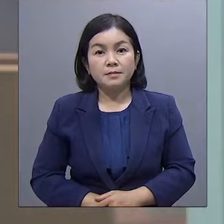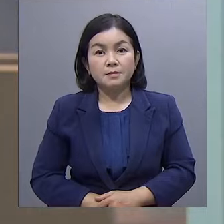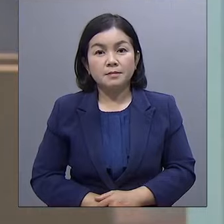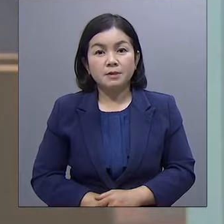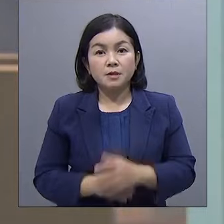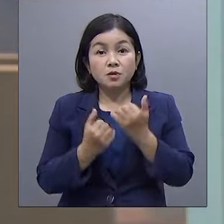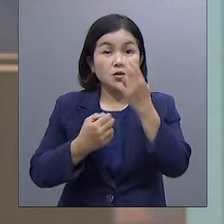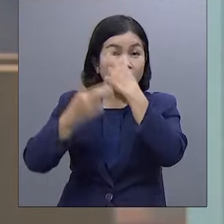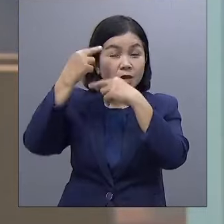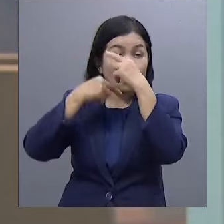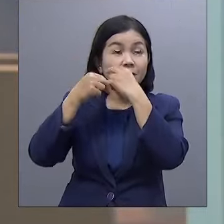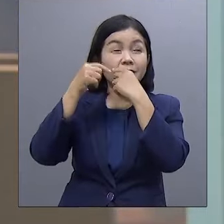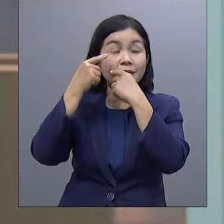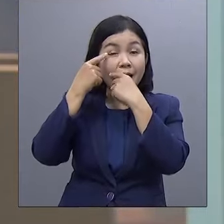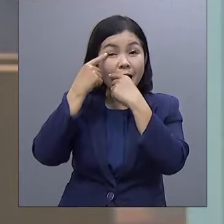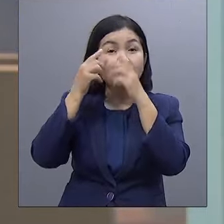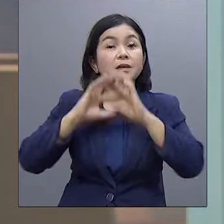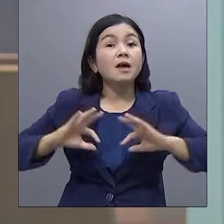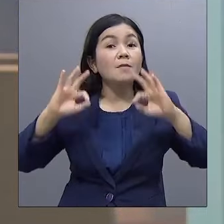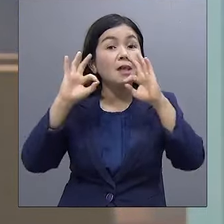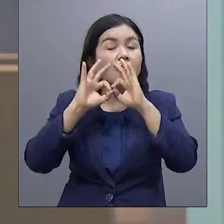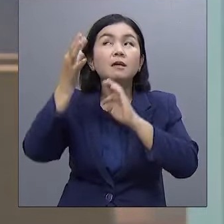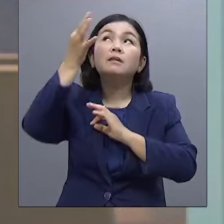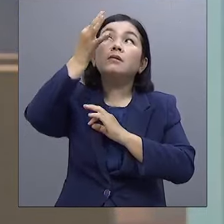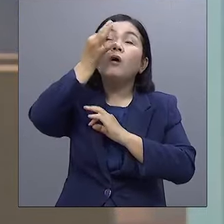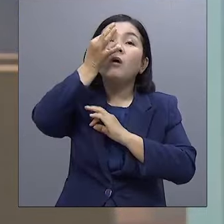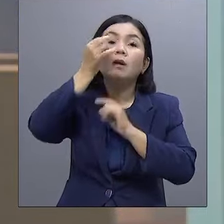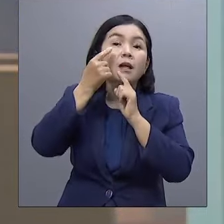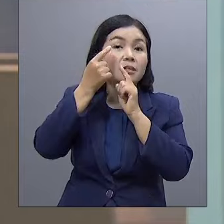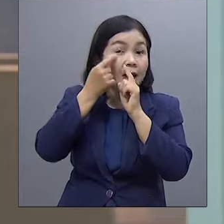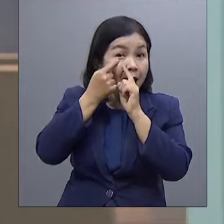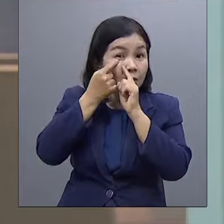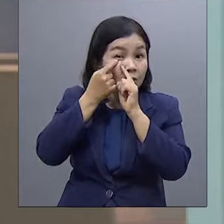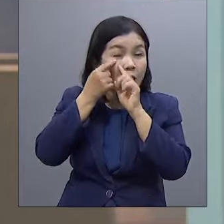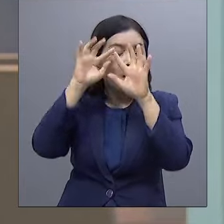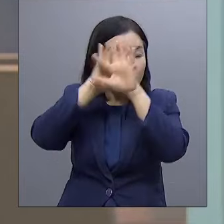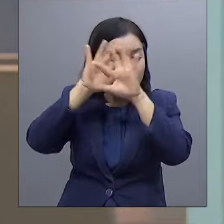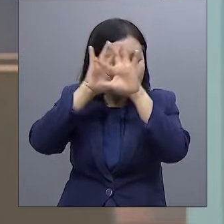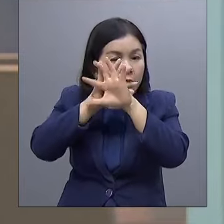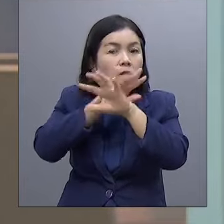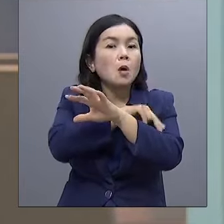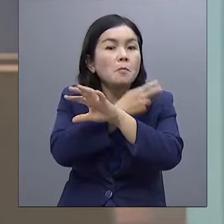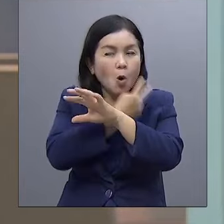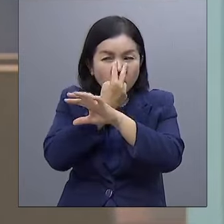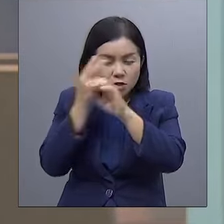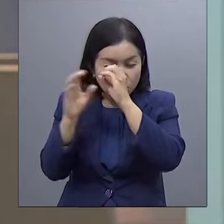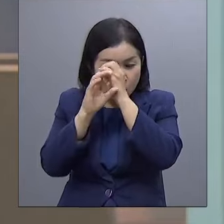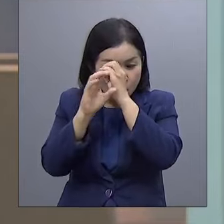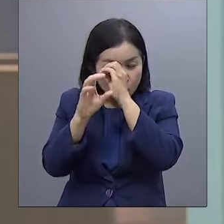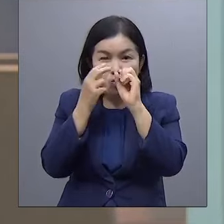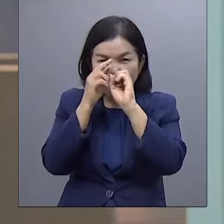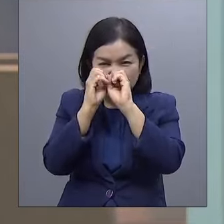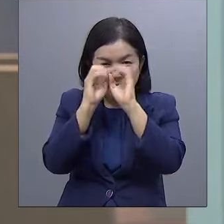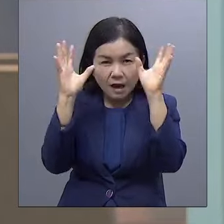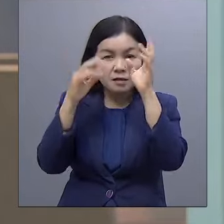ในการตรวจนั้นนะคะคุณผู้ชมก็จำเป็นจะต้องมีการหยอดตาเพื่อขยายม่านตานะคะแพทย์จะได้เห็นแล้วก็ทำการรักษาได้ถูกต้องค่ะคุ